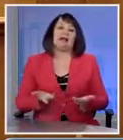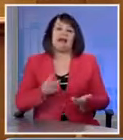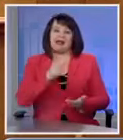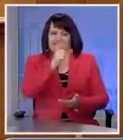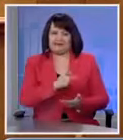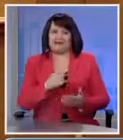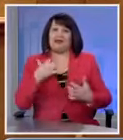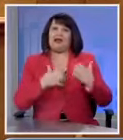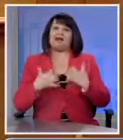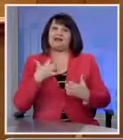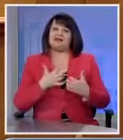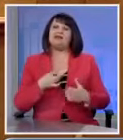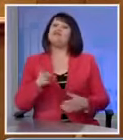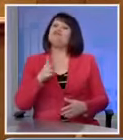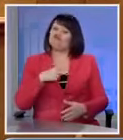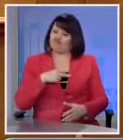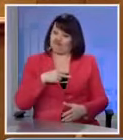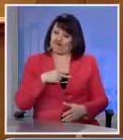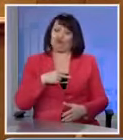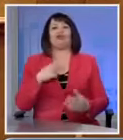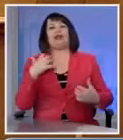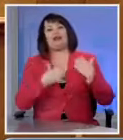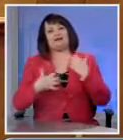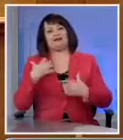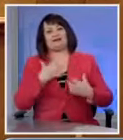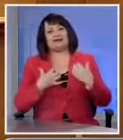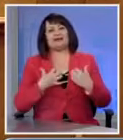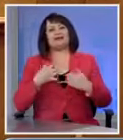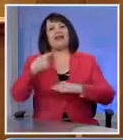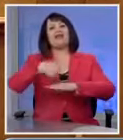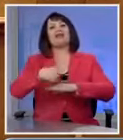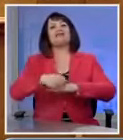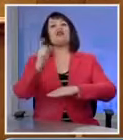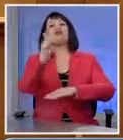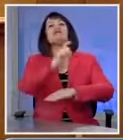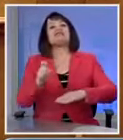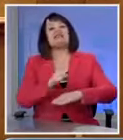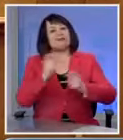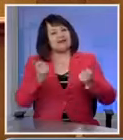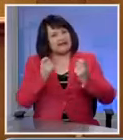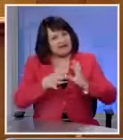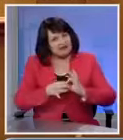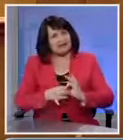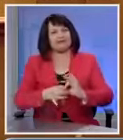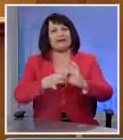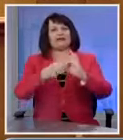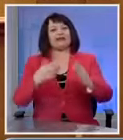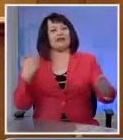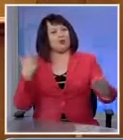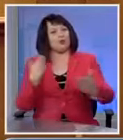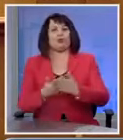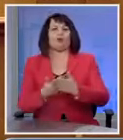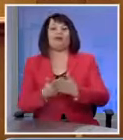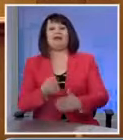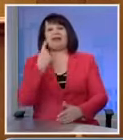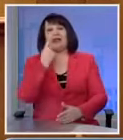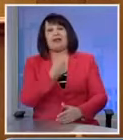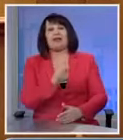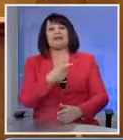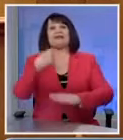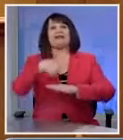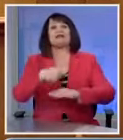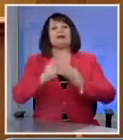ανησυχείτε, καλά κάνετε και ανησυχείτε, γιατί η δίκη της Siemens θα γίνει, θα συνεχιστεί και θα ολοκληρωθεί και θα υπάρξει